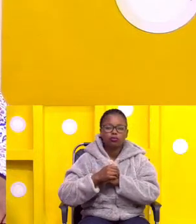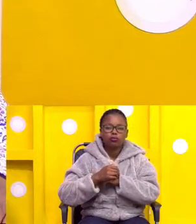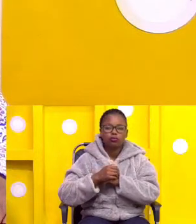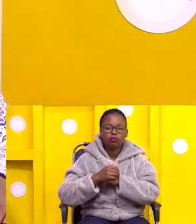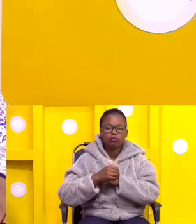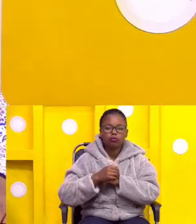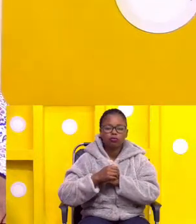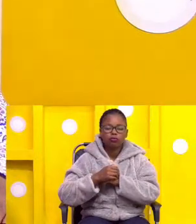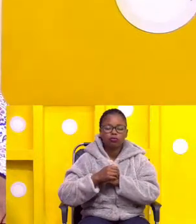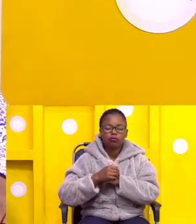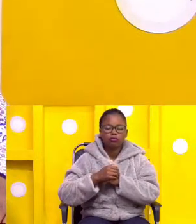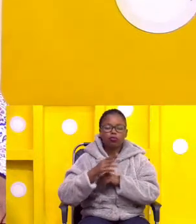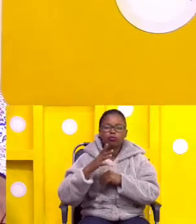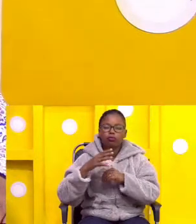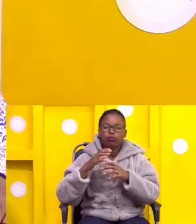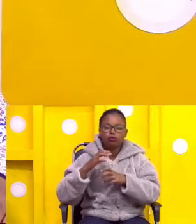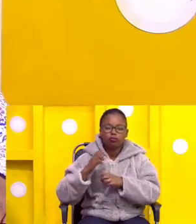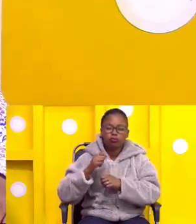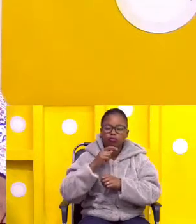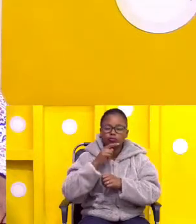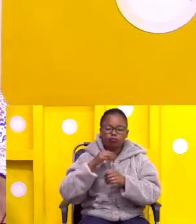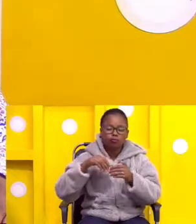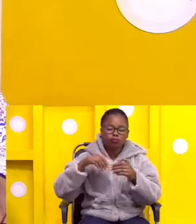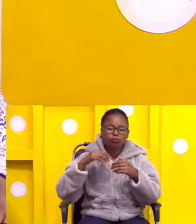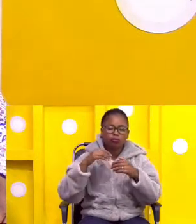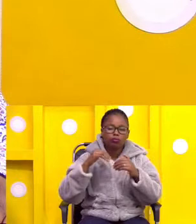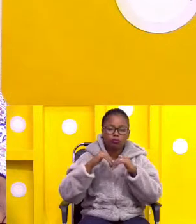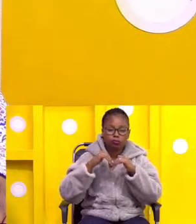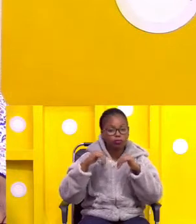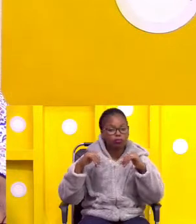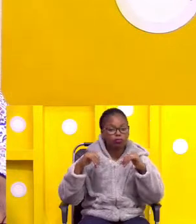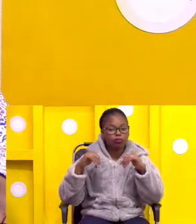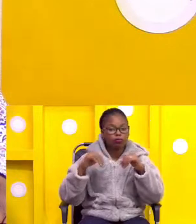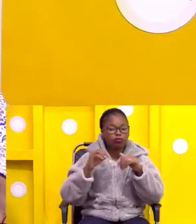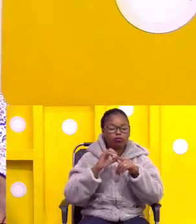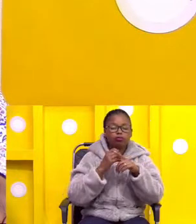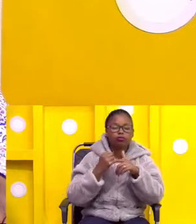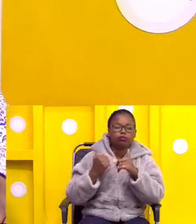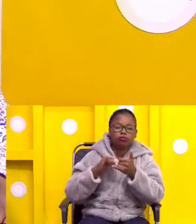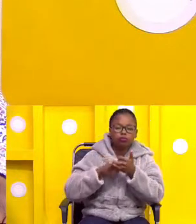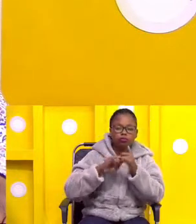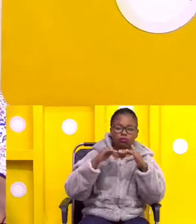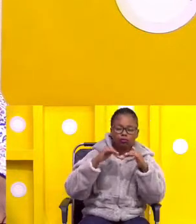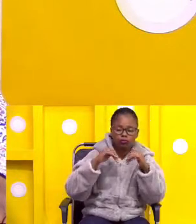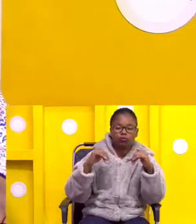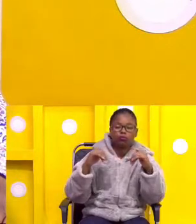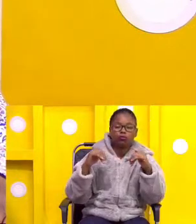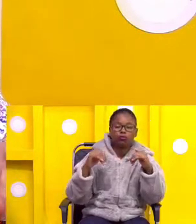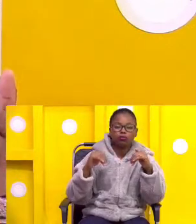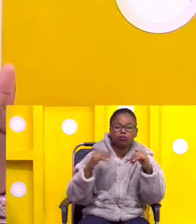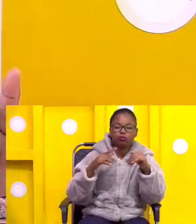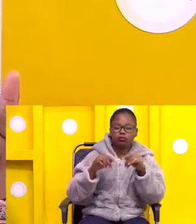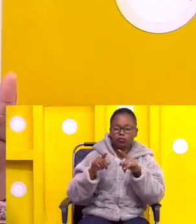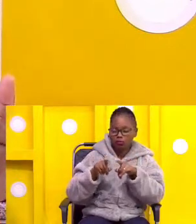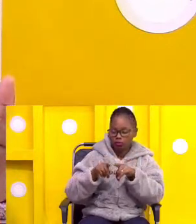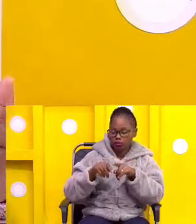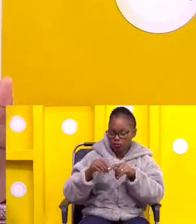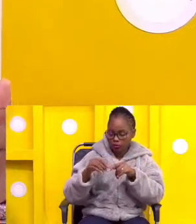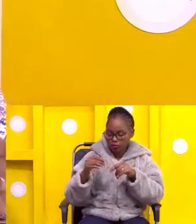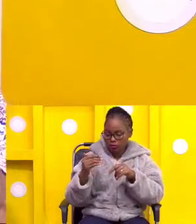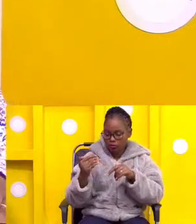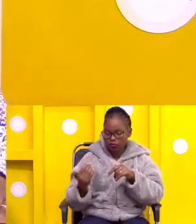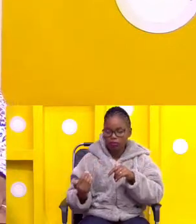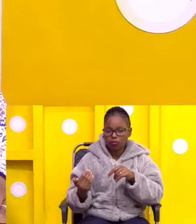Wanehoka muthuri agagutigania. Wanehoka mutumia agagutigania. Wanehoka mwana keherio.